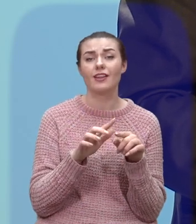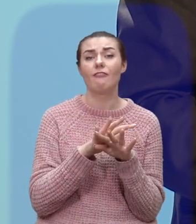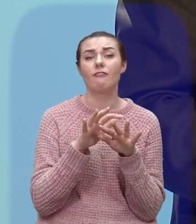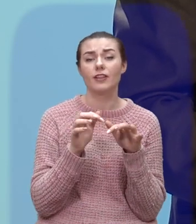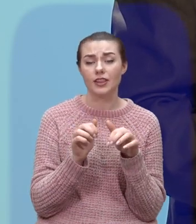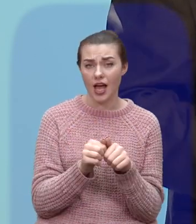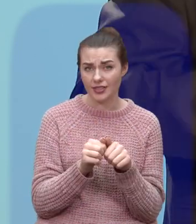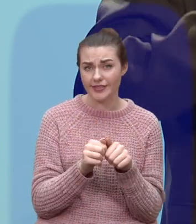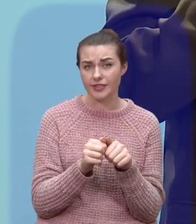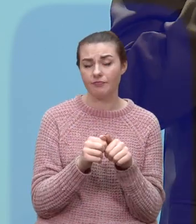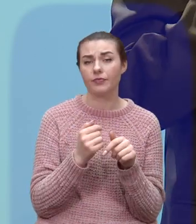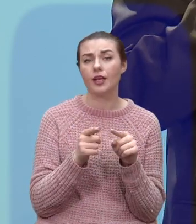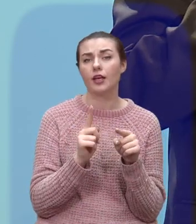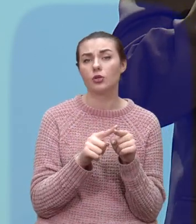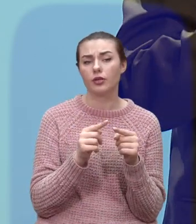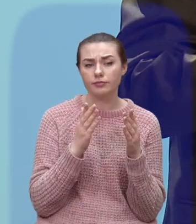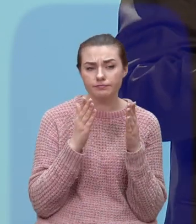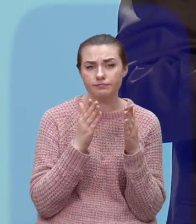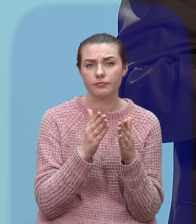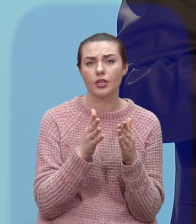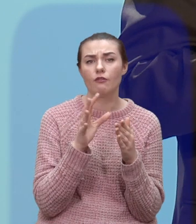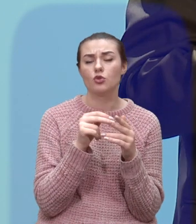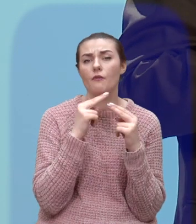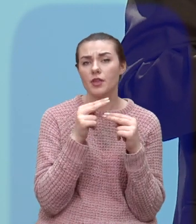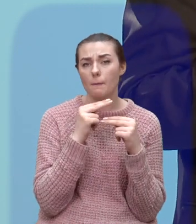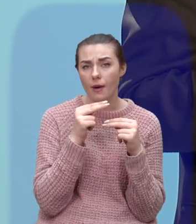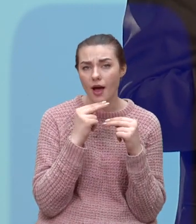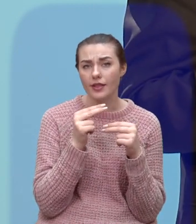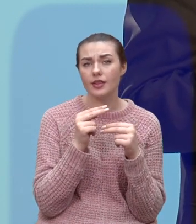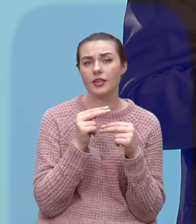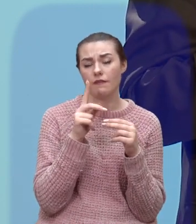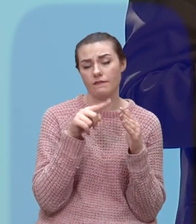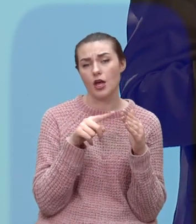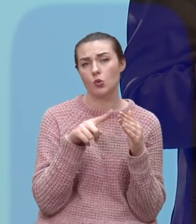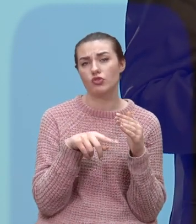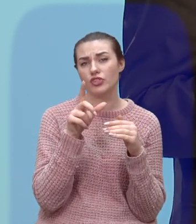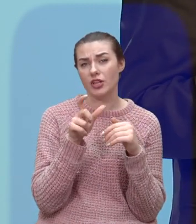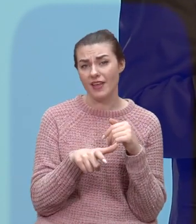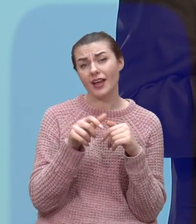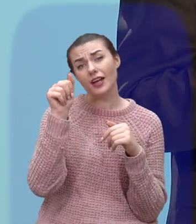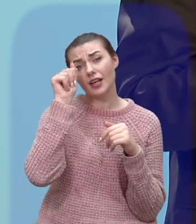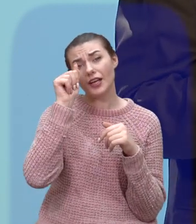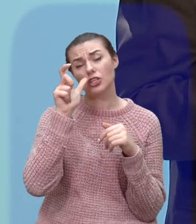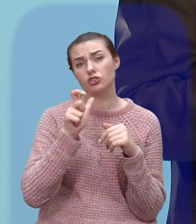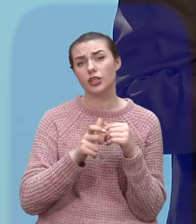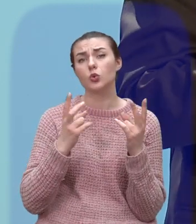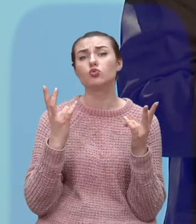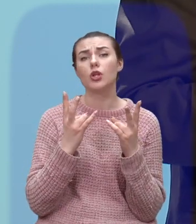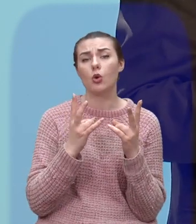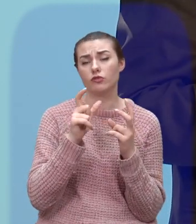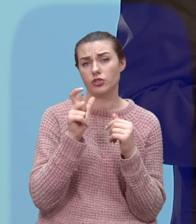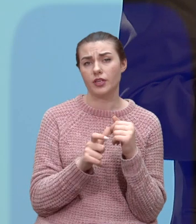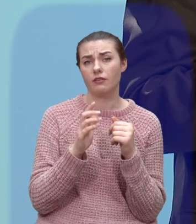та власть которая сосредоточила все внимание верующего человека грешника